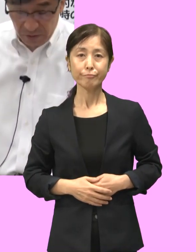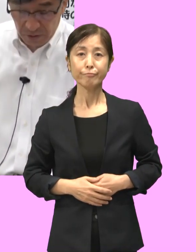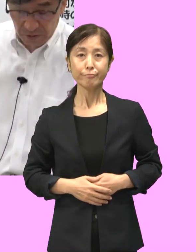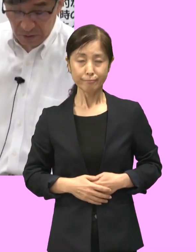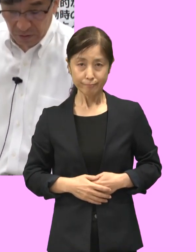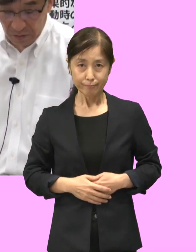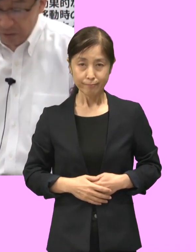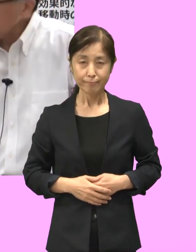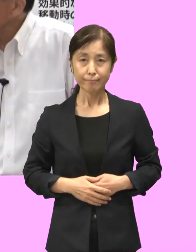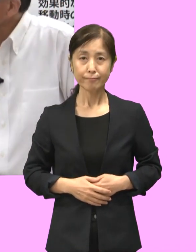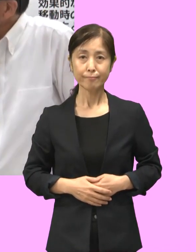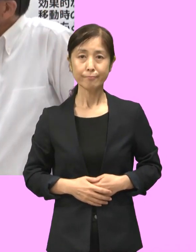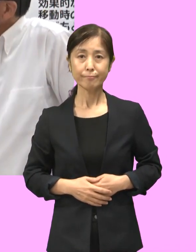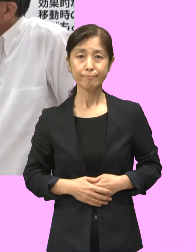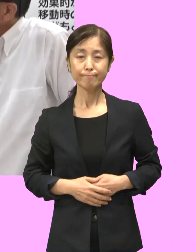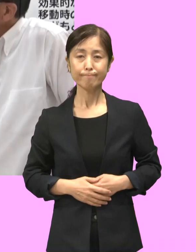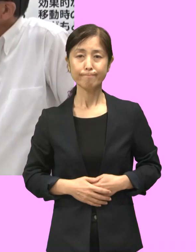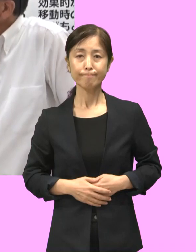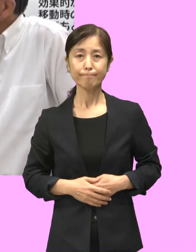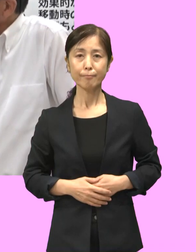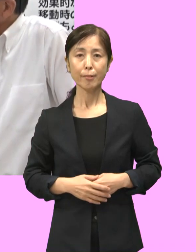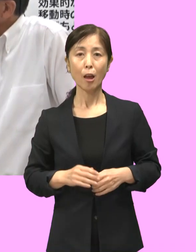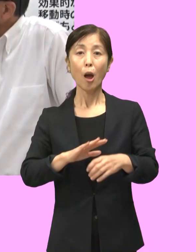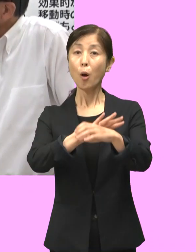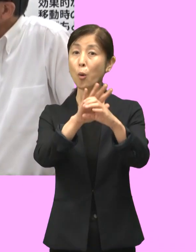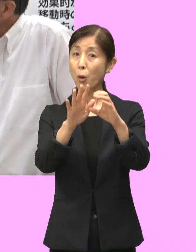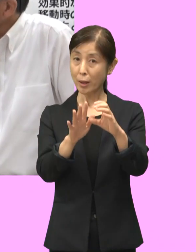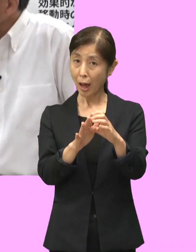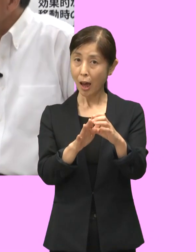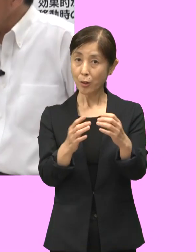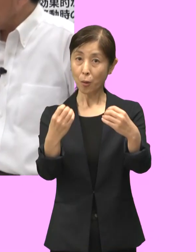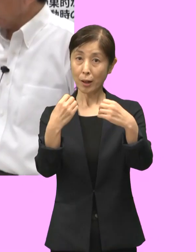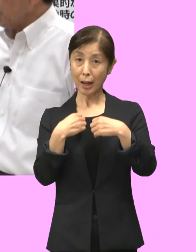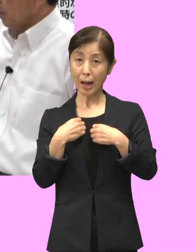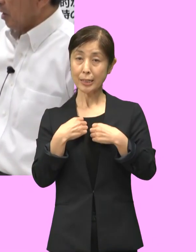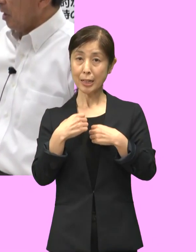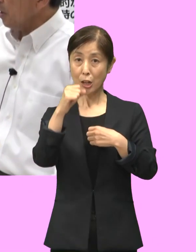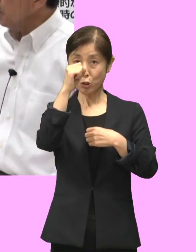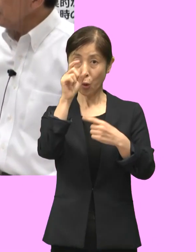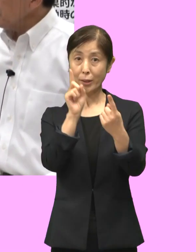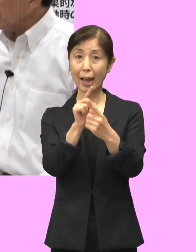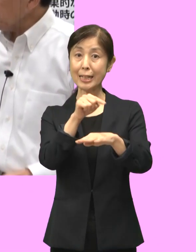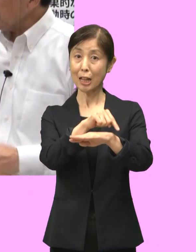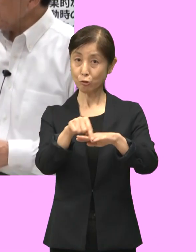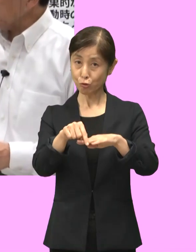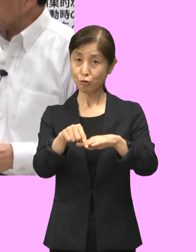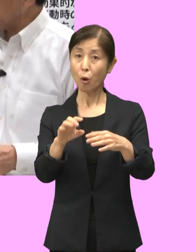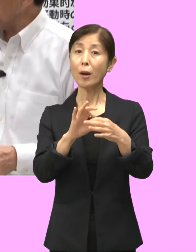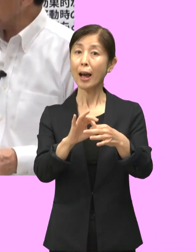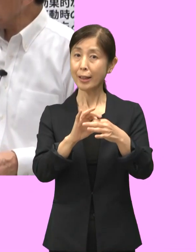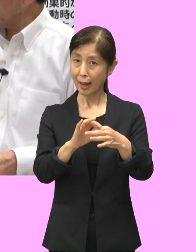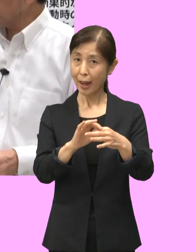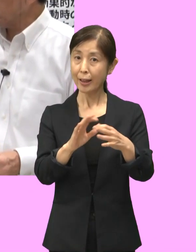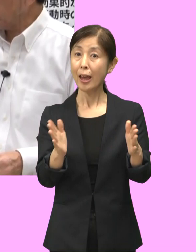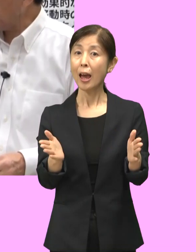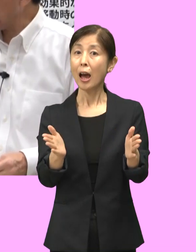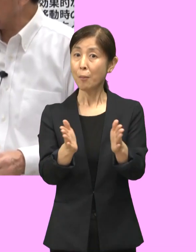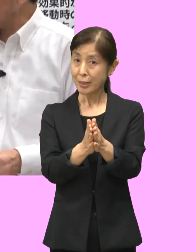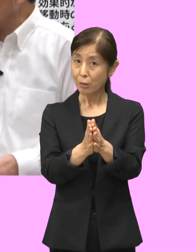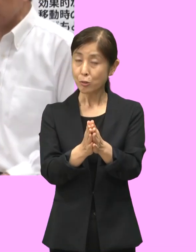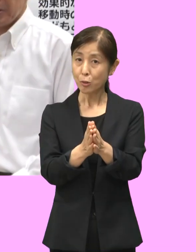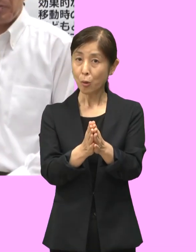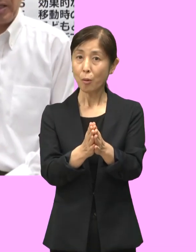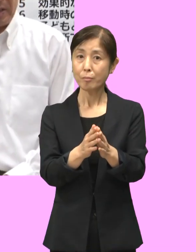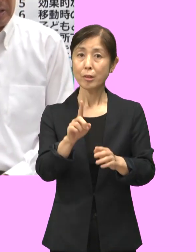一つは新型コロナ感染症対策の関係で、合計しますと18億